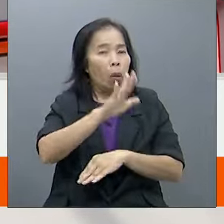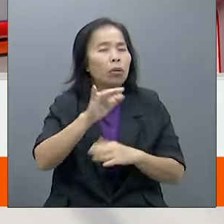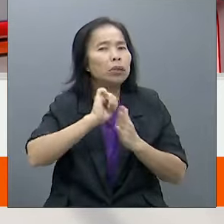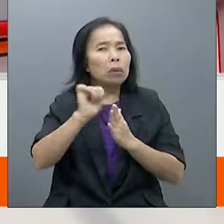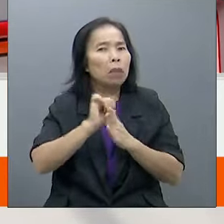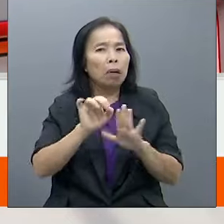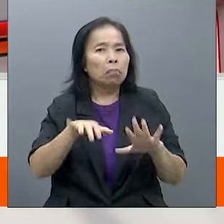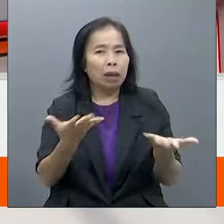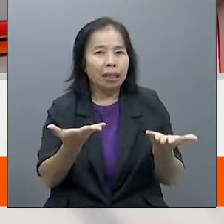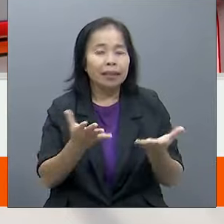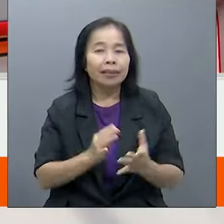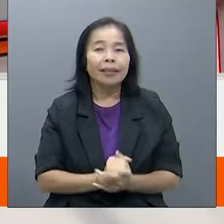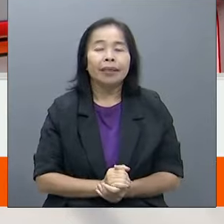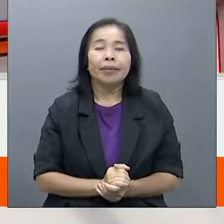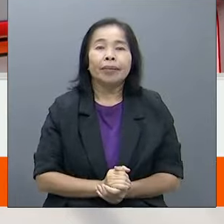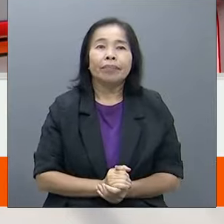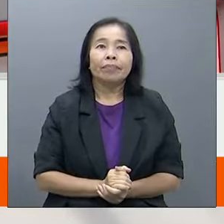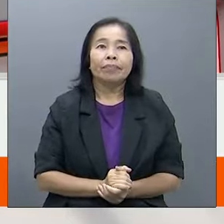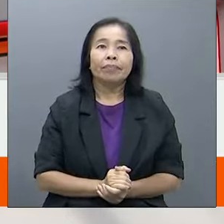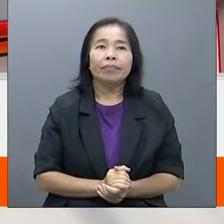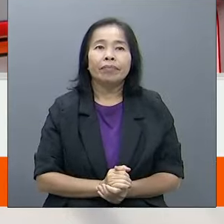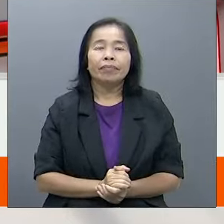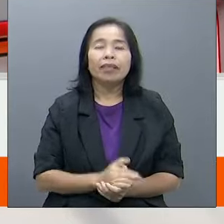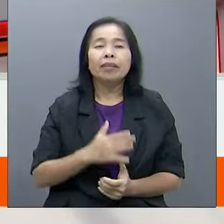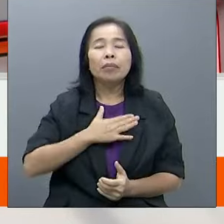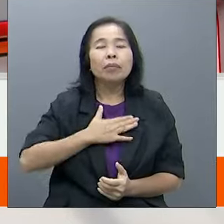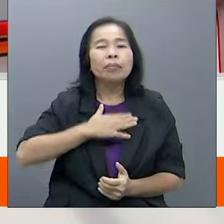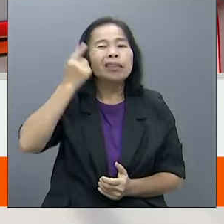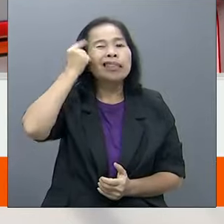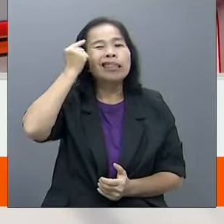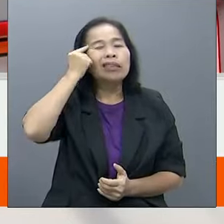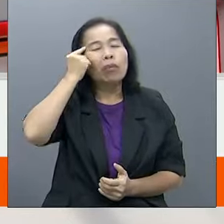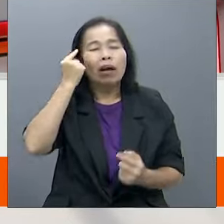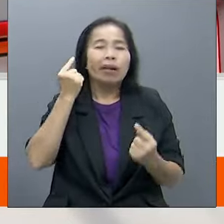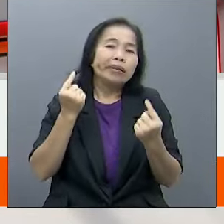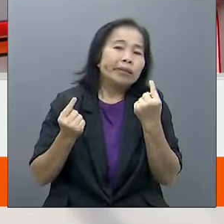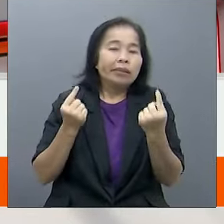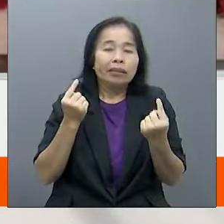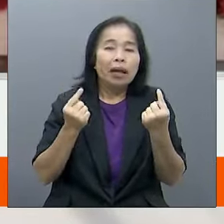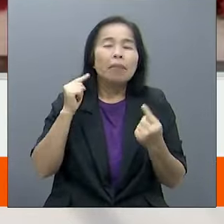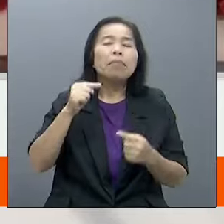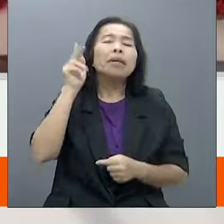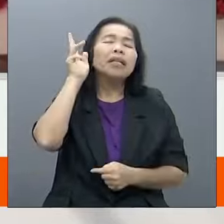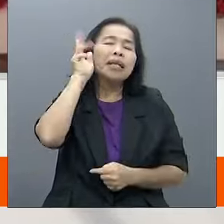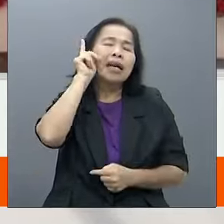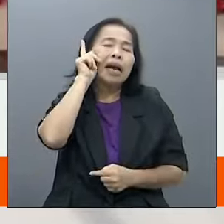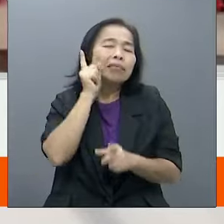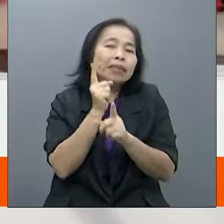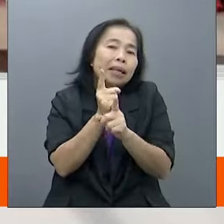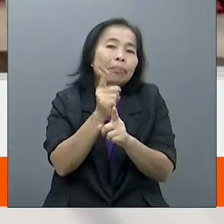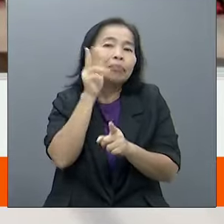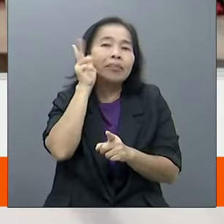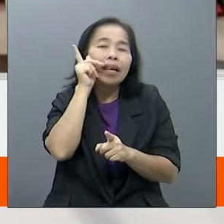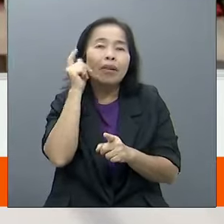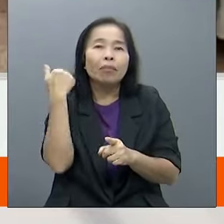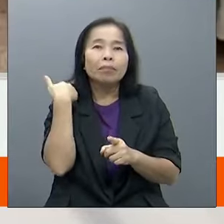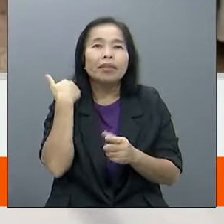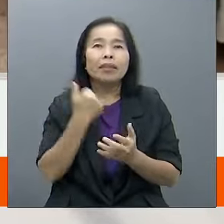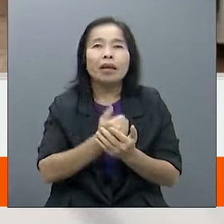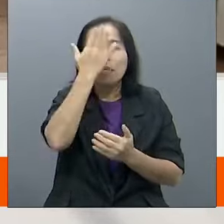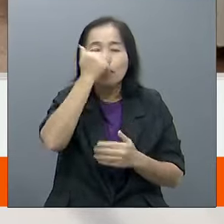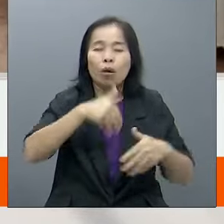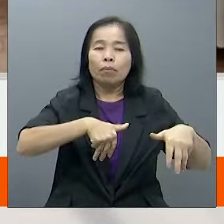ครับ ครับผมคิดว่าตอนแรกนะครับตอนที่ได้ข่าวนะครับแล้วเราจับนะครับกระแสในพื้นที่เรา